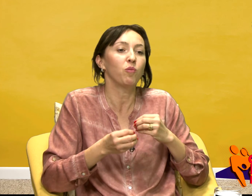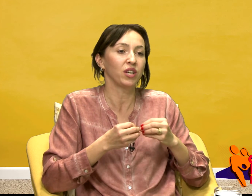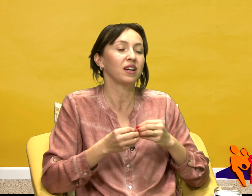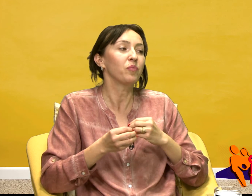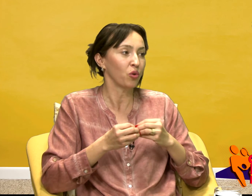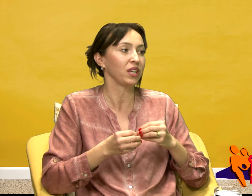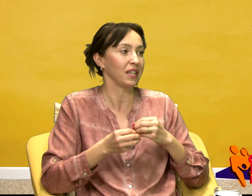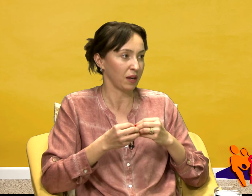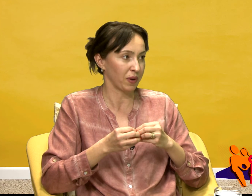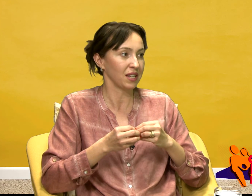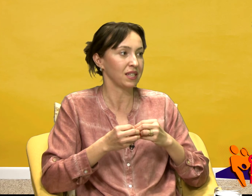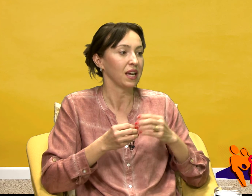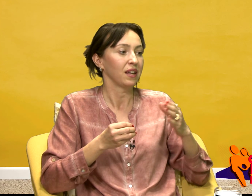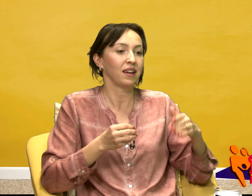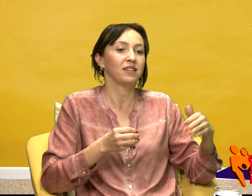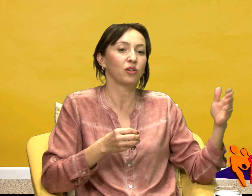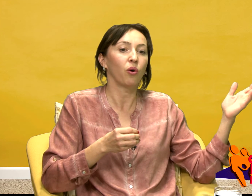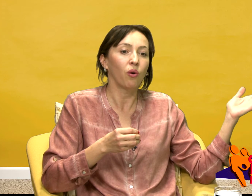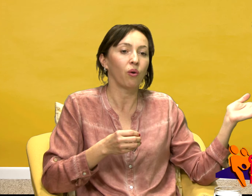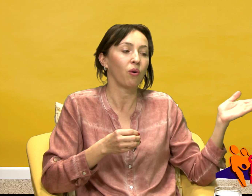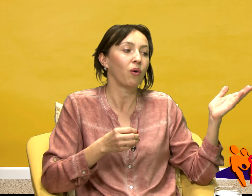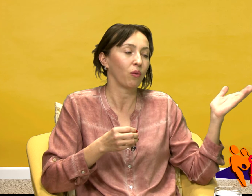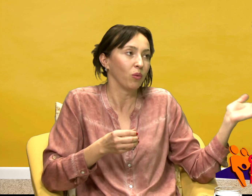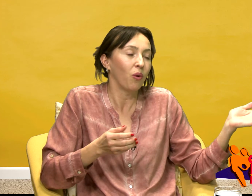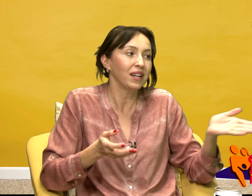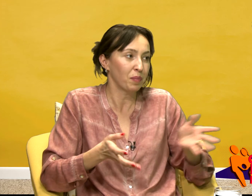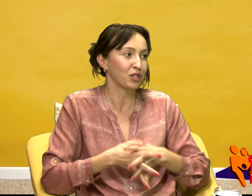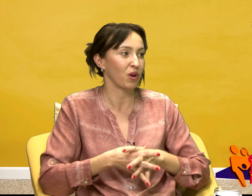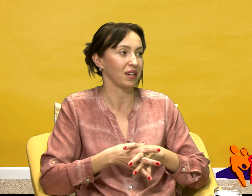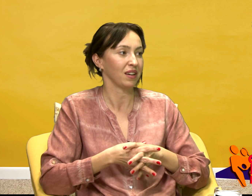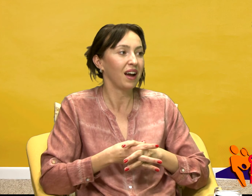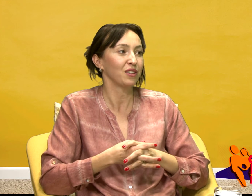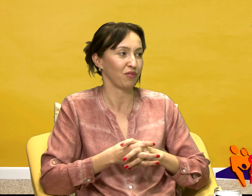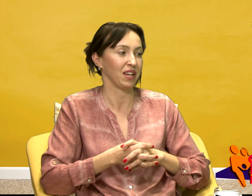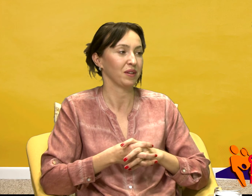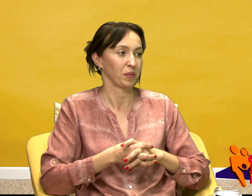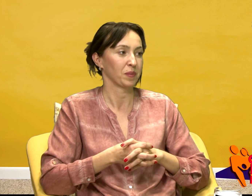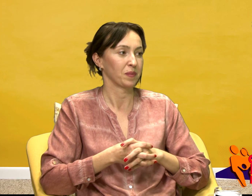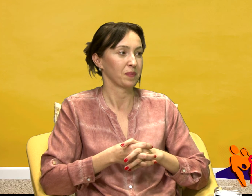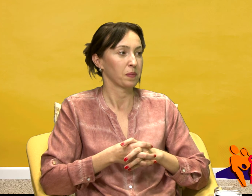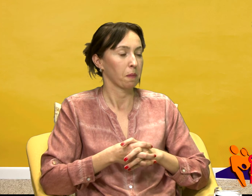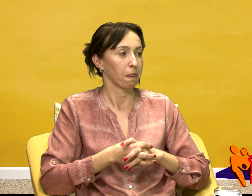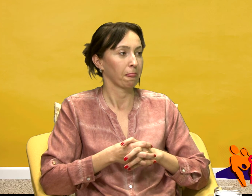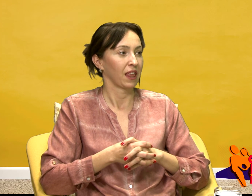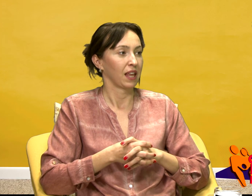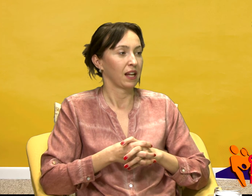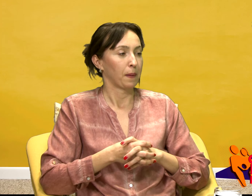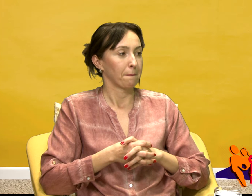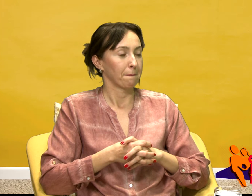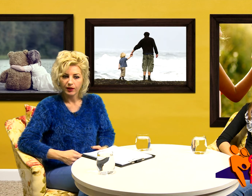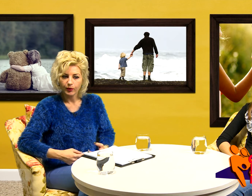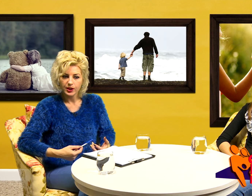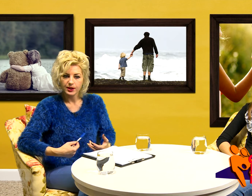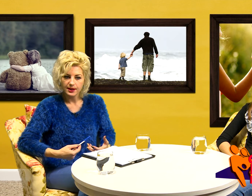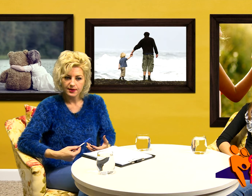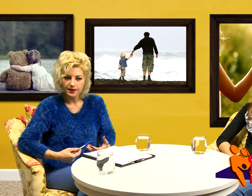Altfel comunicăm noi interpreții decât o altă persoană. Altfel. Da, normal, pentru